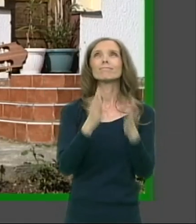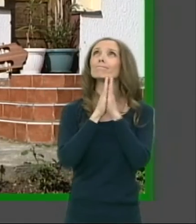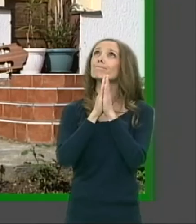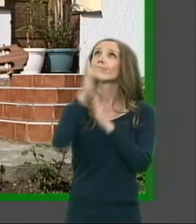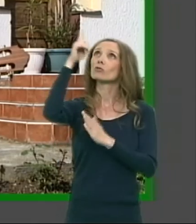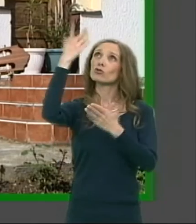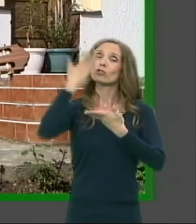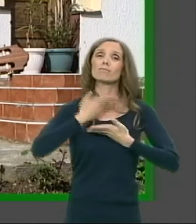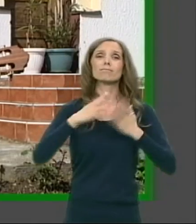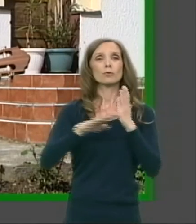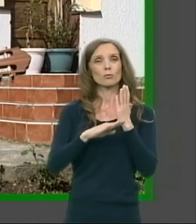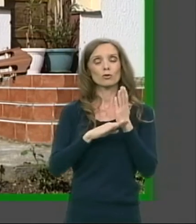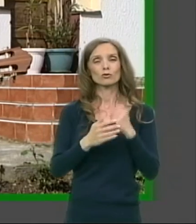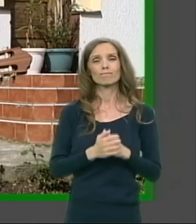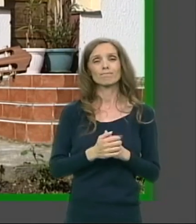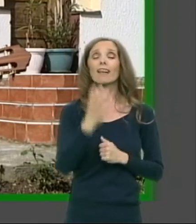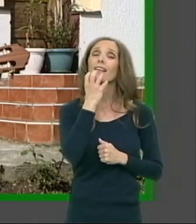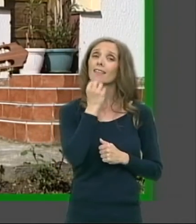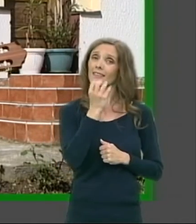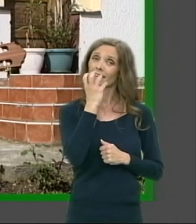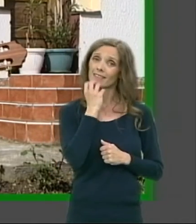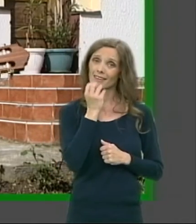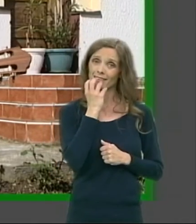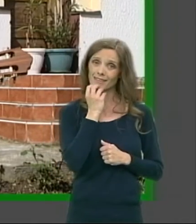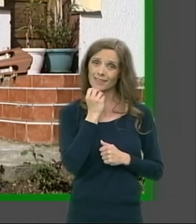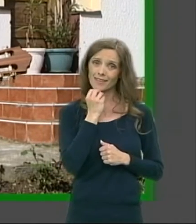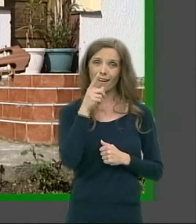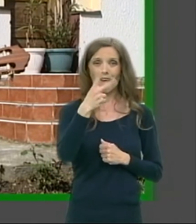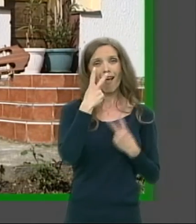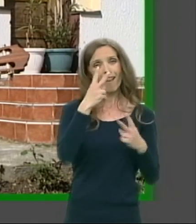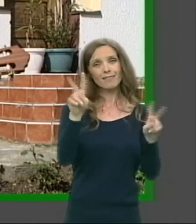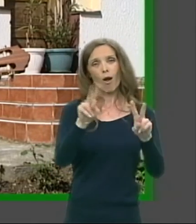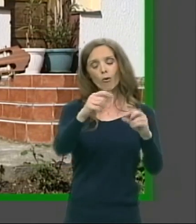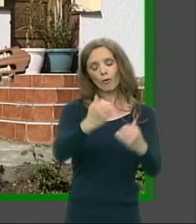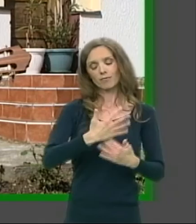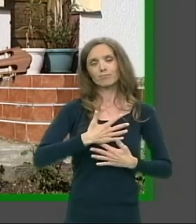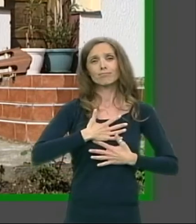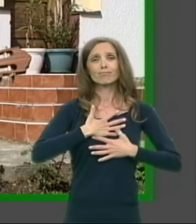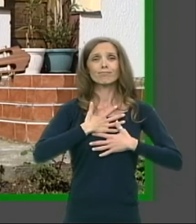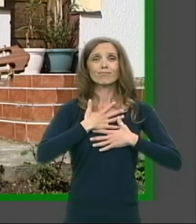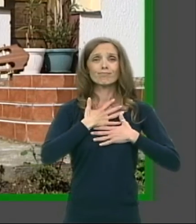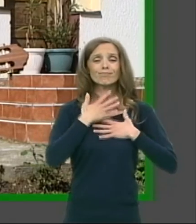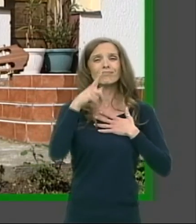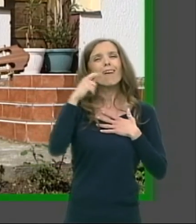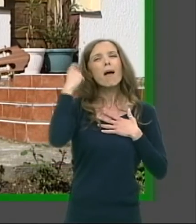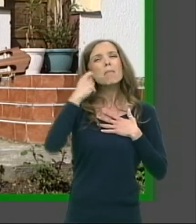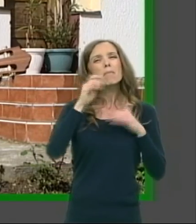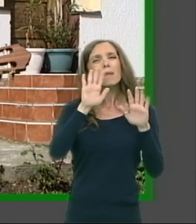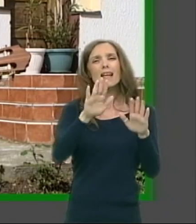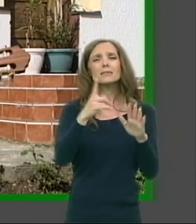nam Bože. Deda, deda, deda, dušu mu napaja, slađa je od